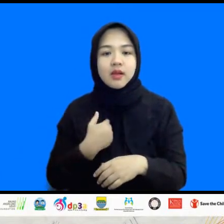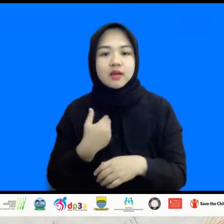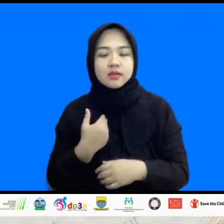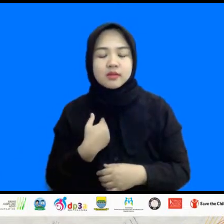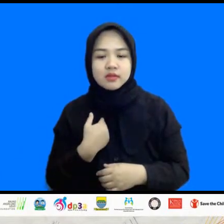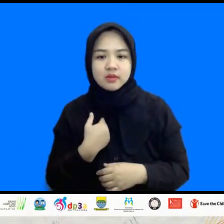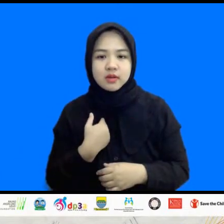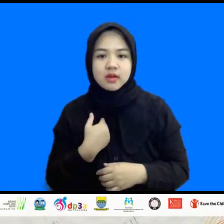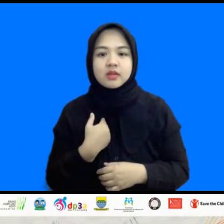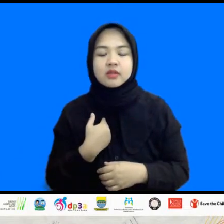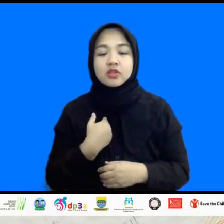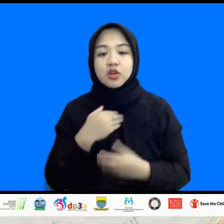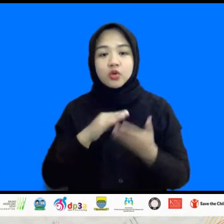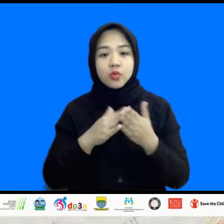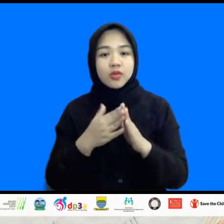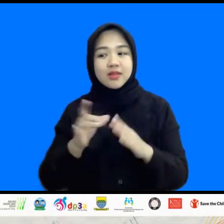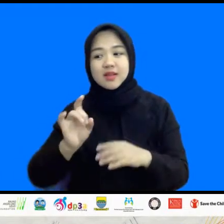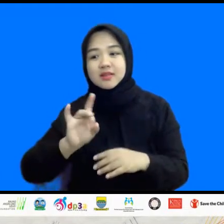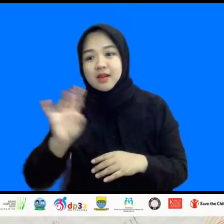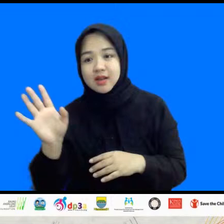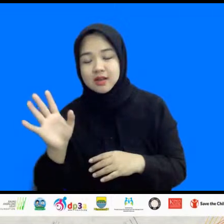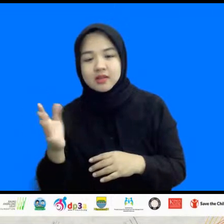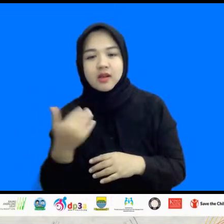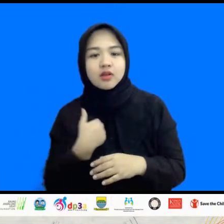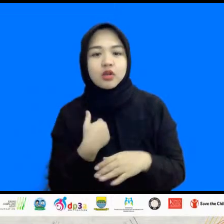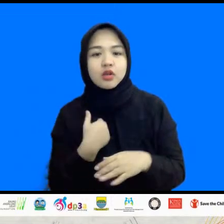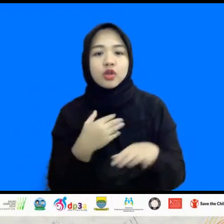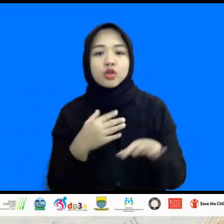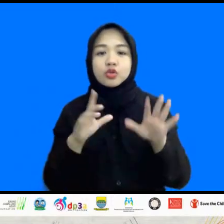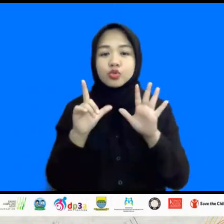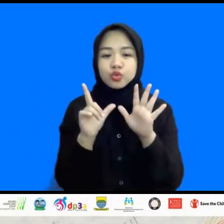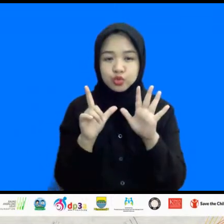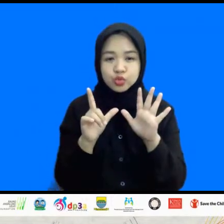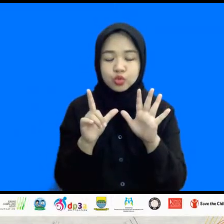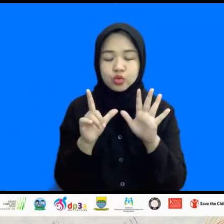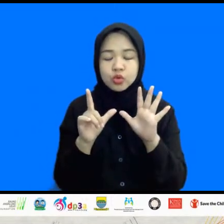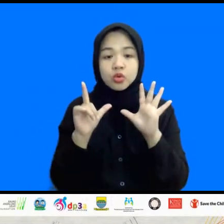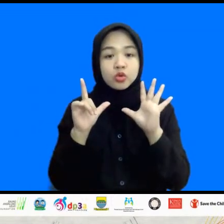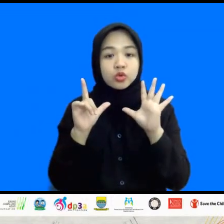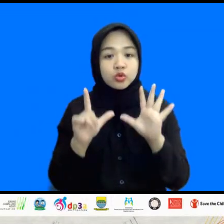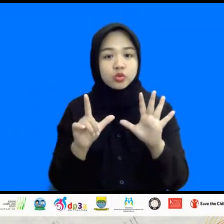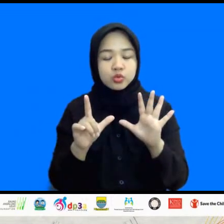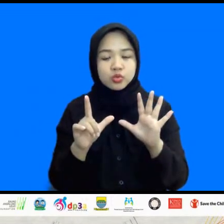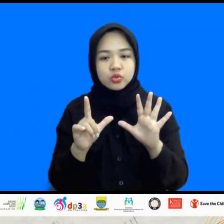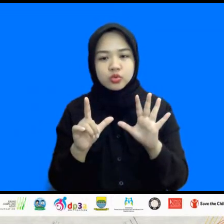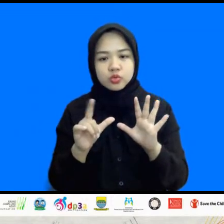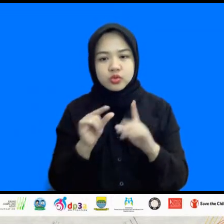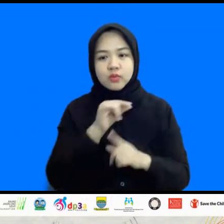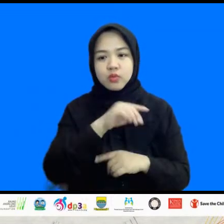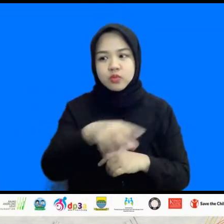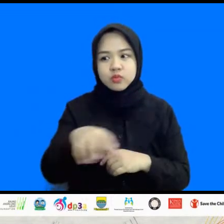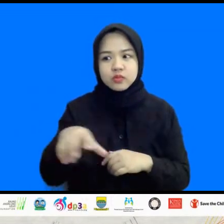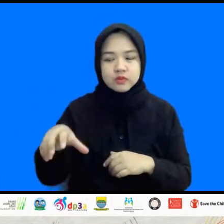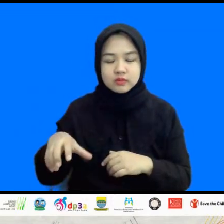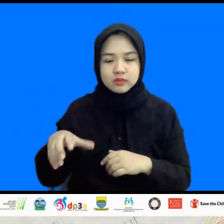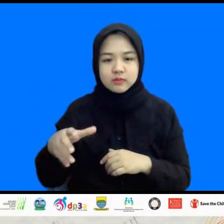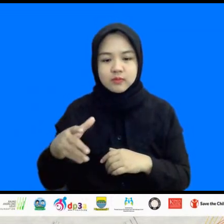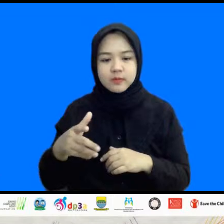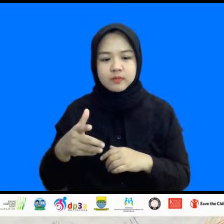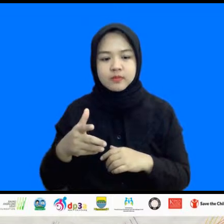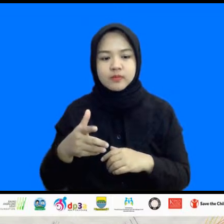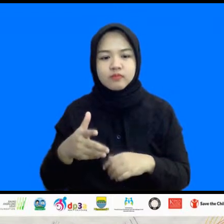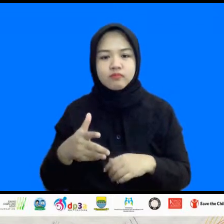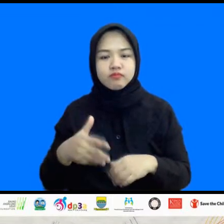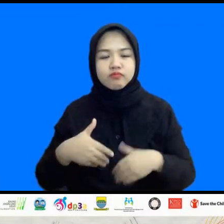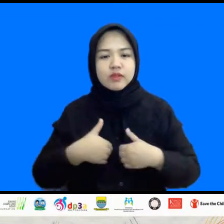dengan dari komunitas lain yang tadi 7 kalau tidak salah 7 digabungkan di situ jadi lebih keluar lebih